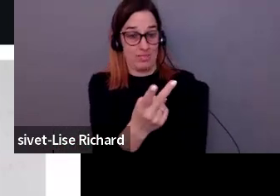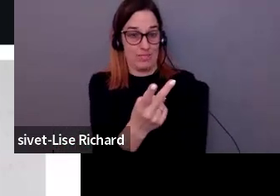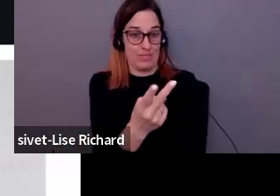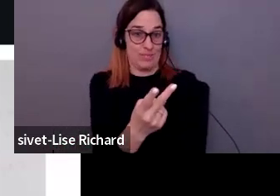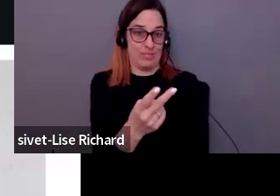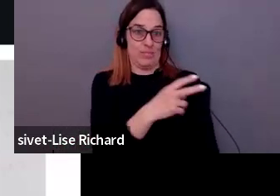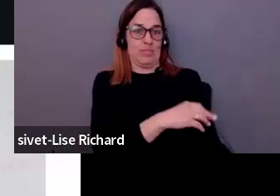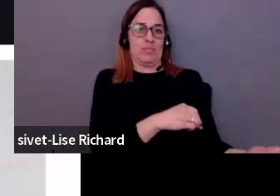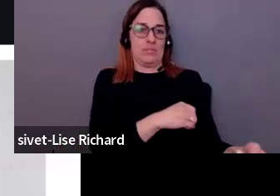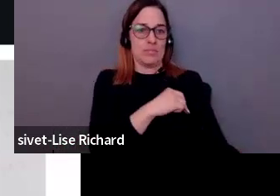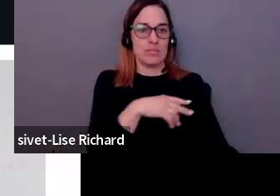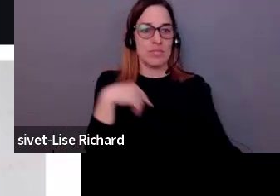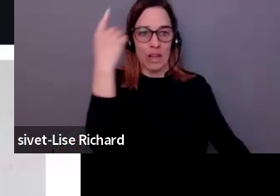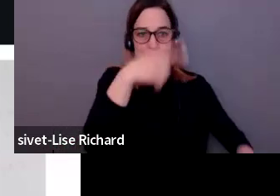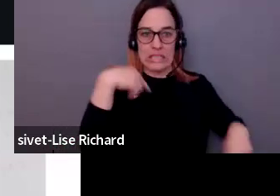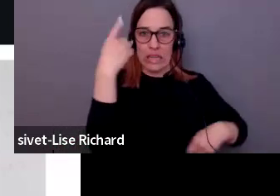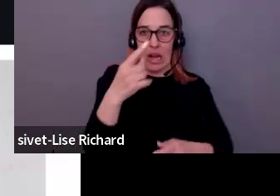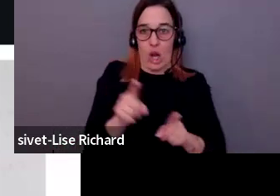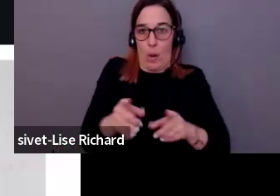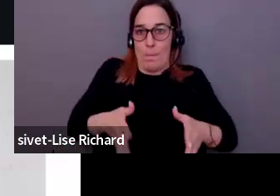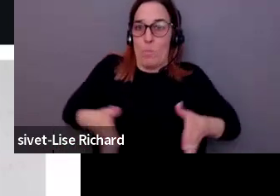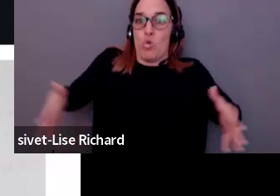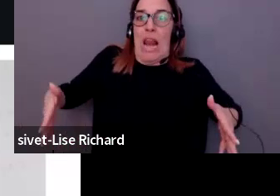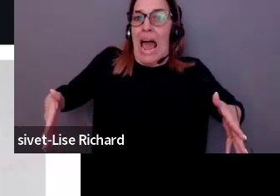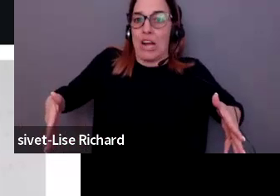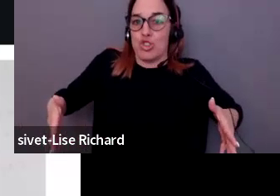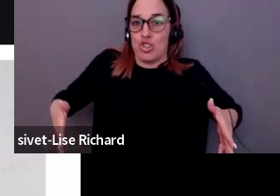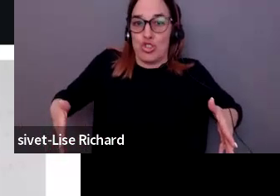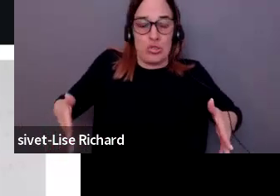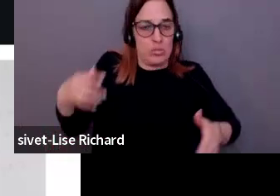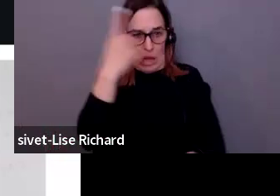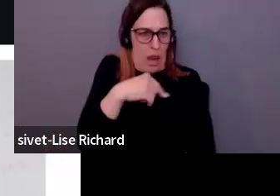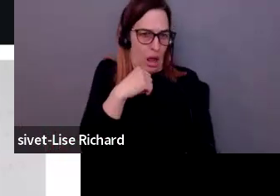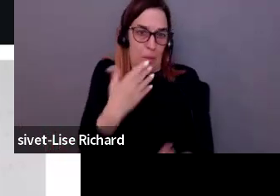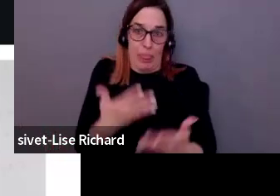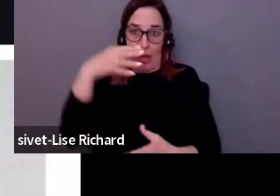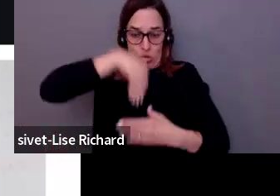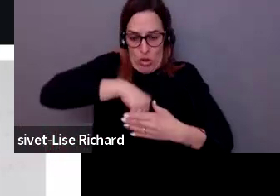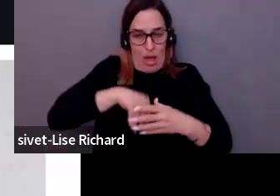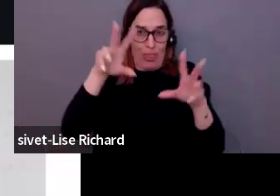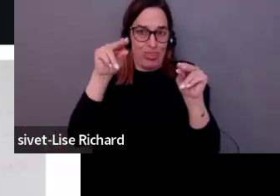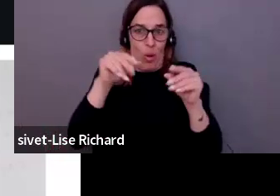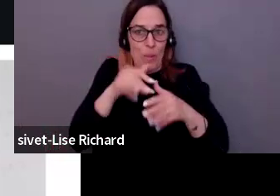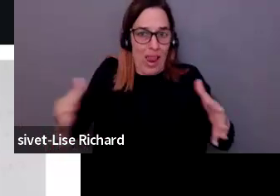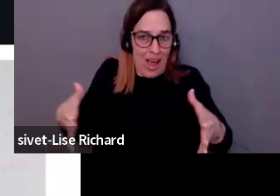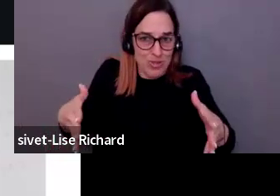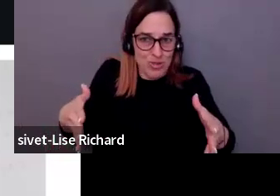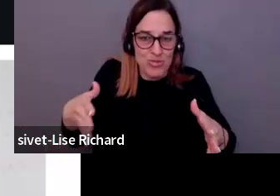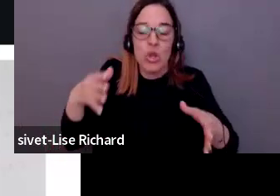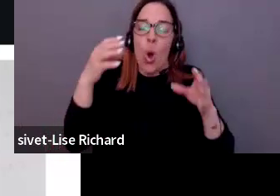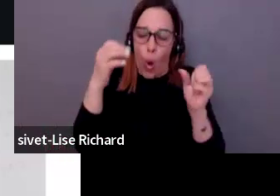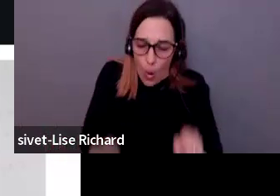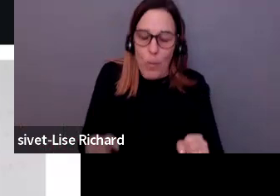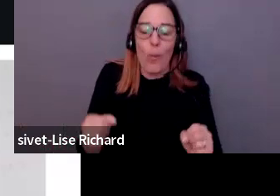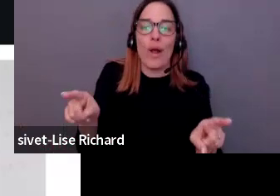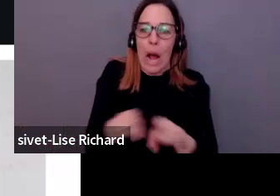donne l'impression d'élargir, quand dans les faits, c'est peut-être pas le cas. Il y a moyen de porter des